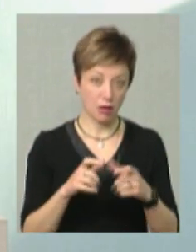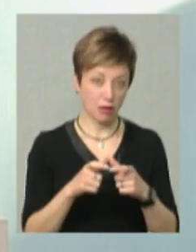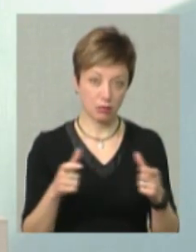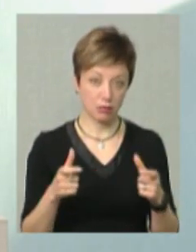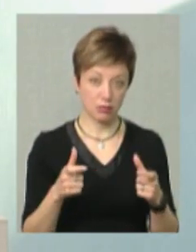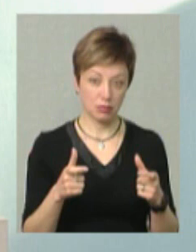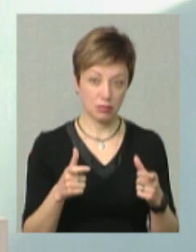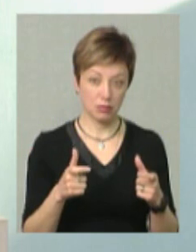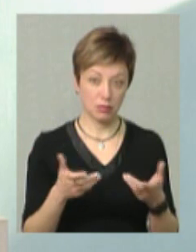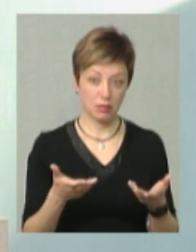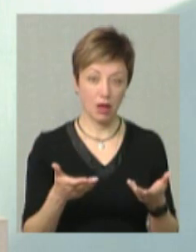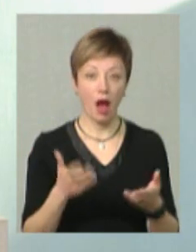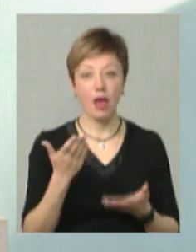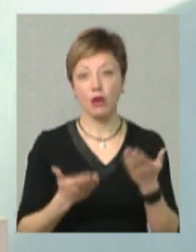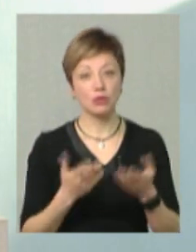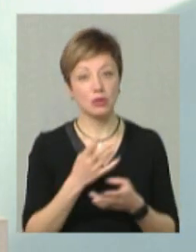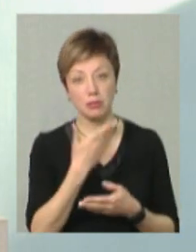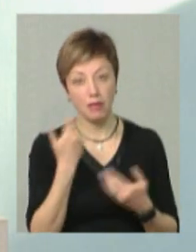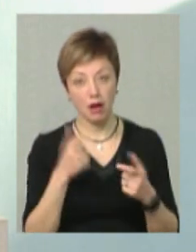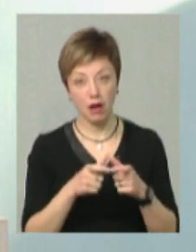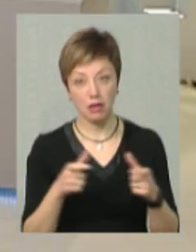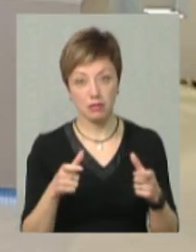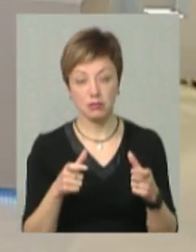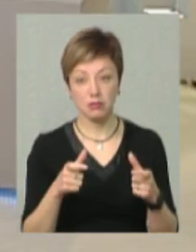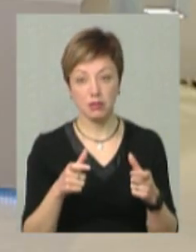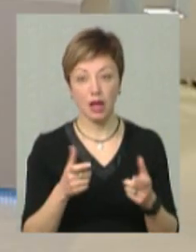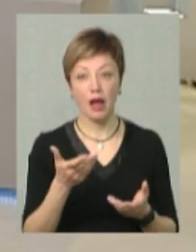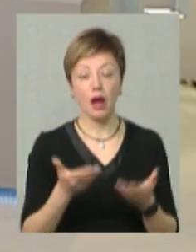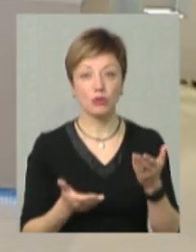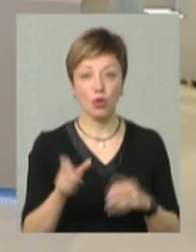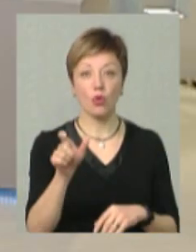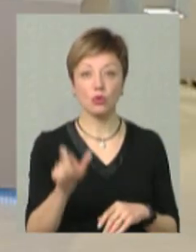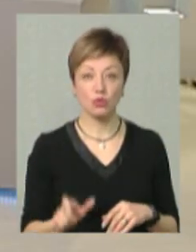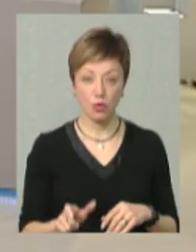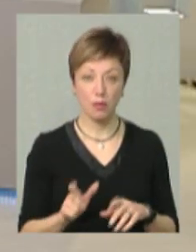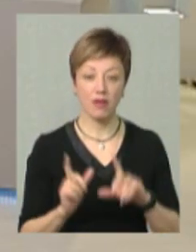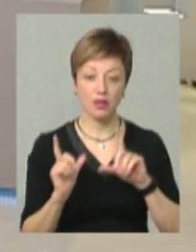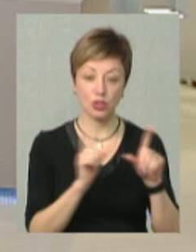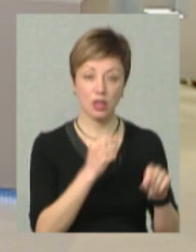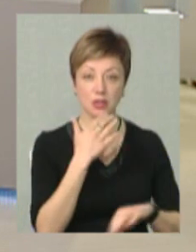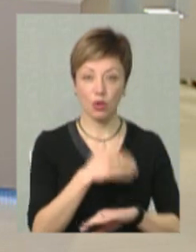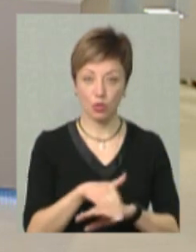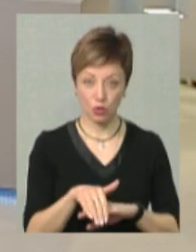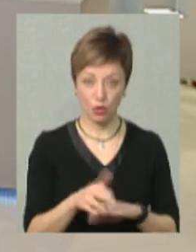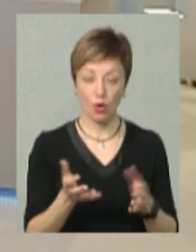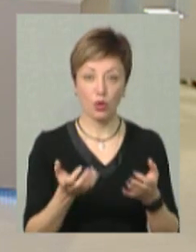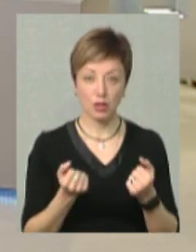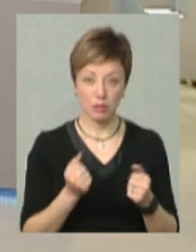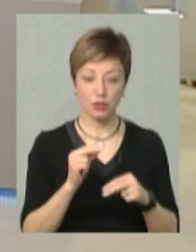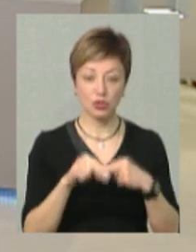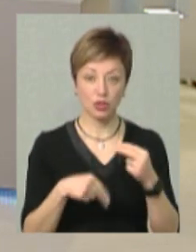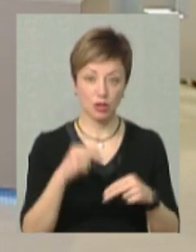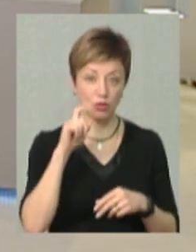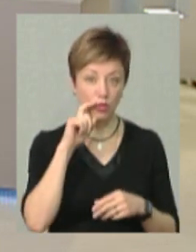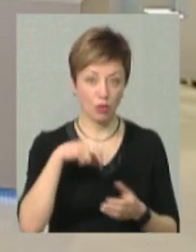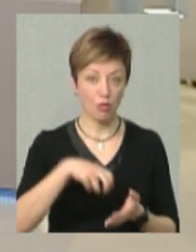карту приходить, а якщо ні? Якщо особа, яка виїжджає за кордон, отримувала через